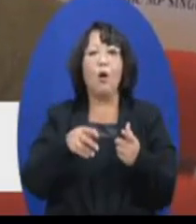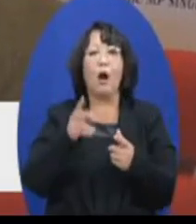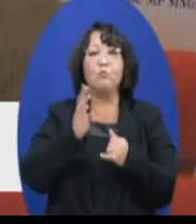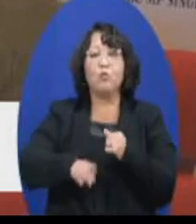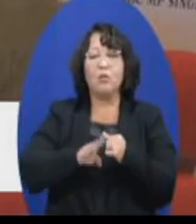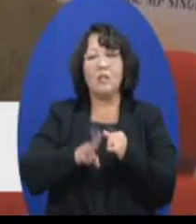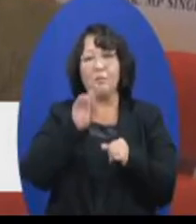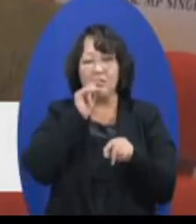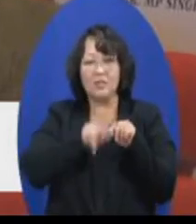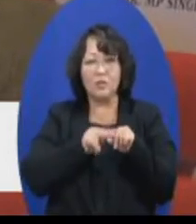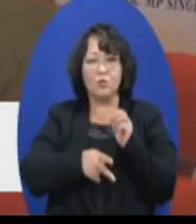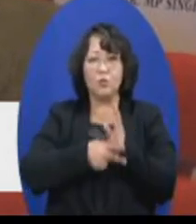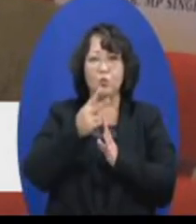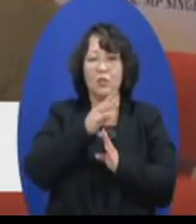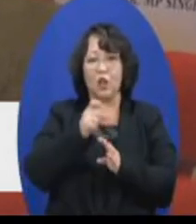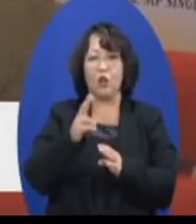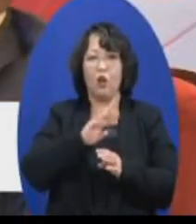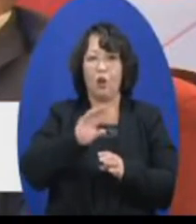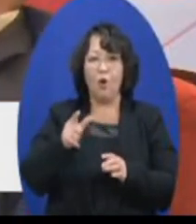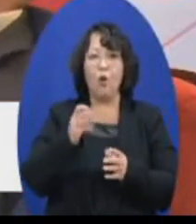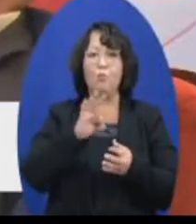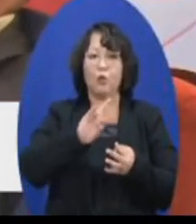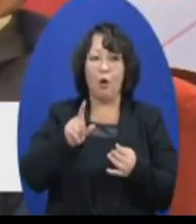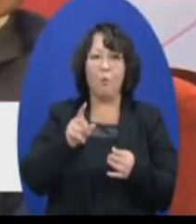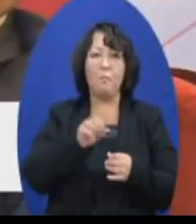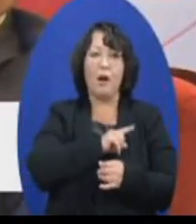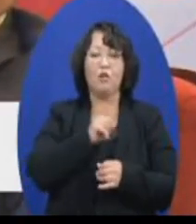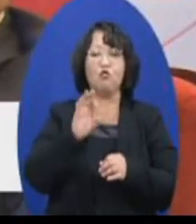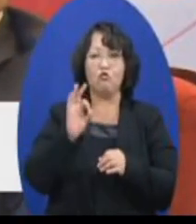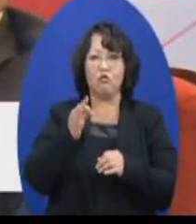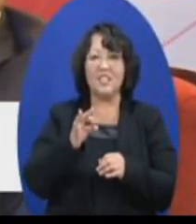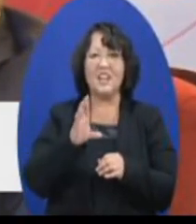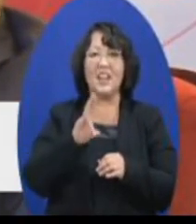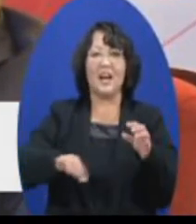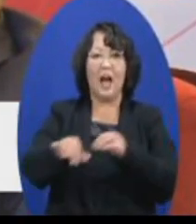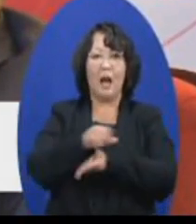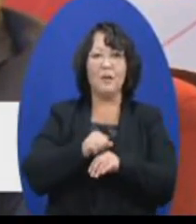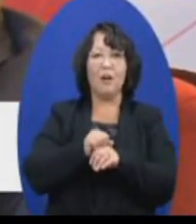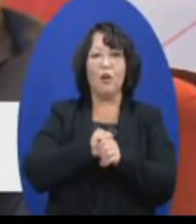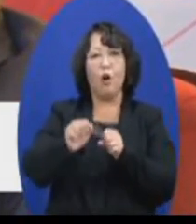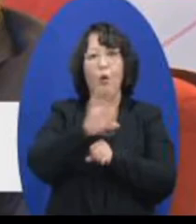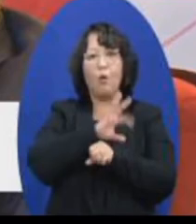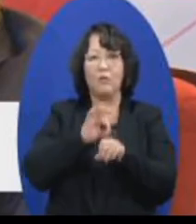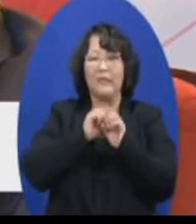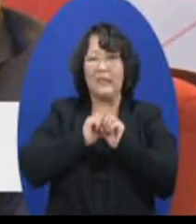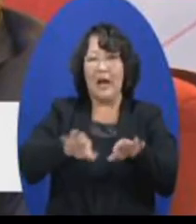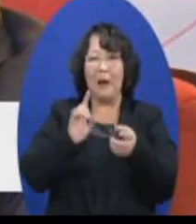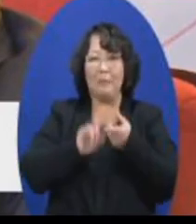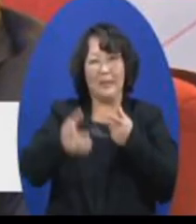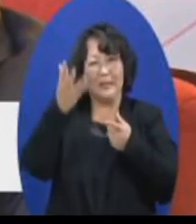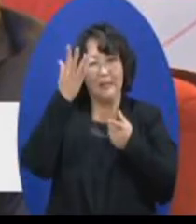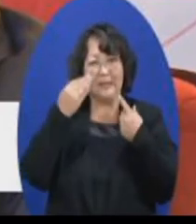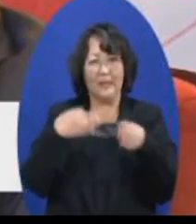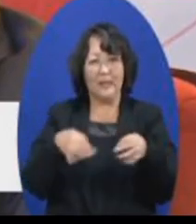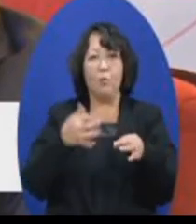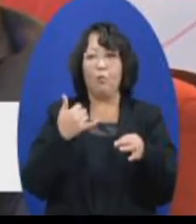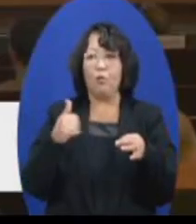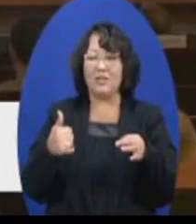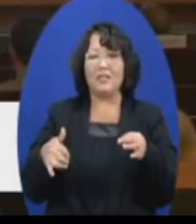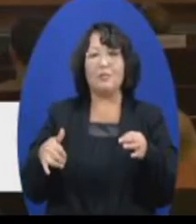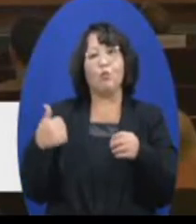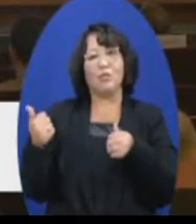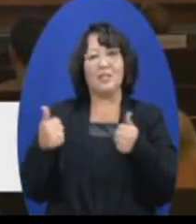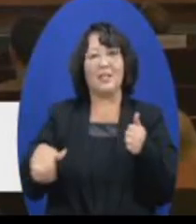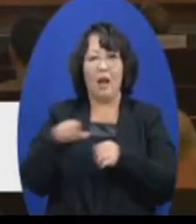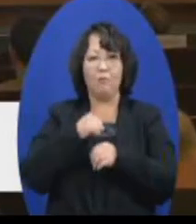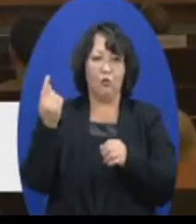үнэлгээгээр Дорногов, Өмнөгов, Баян Улгийн Сэлэнг аймагуд цар тахлын маш өндөр эрсдэлтэй. Бусад аймаг өндөр эрсдэлтэй гэсэн